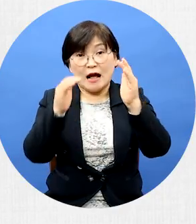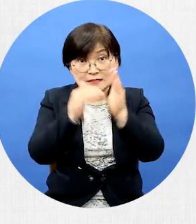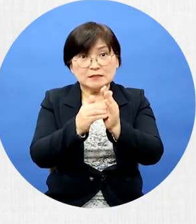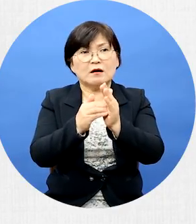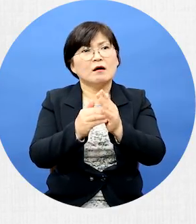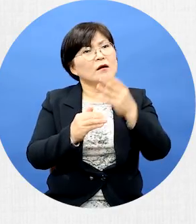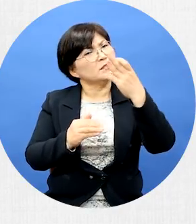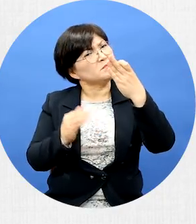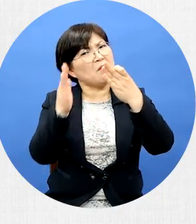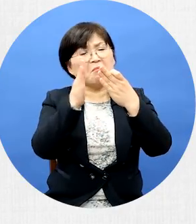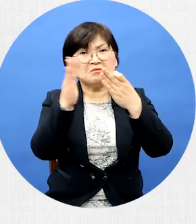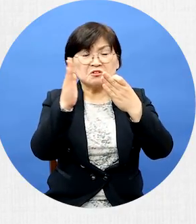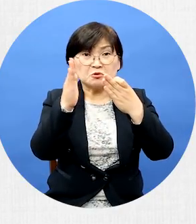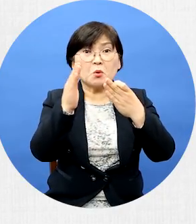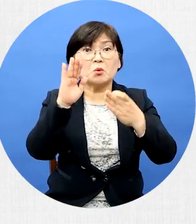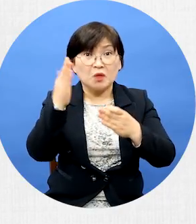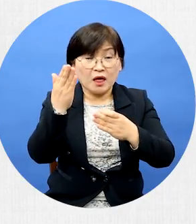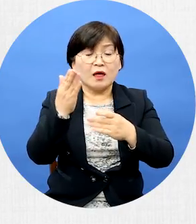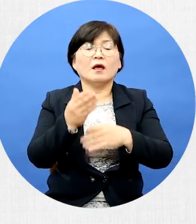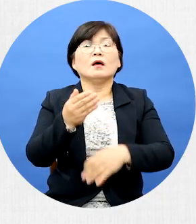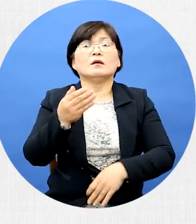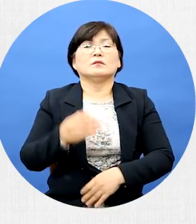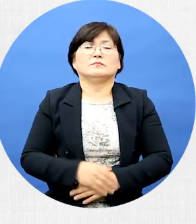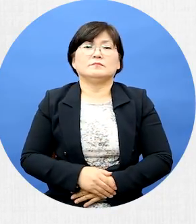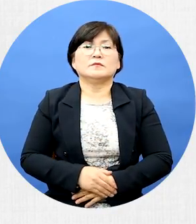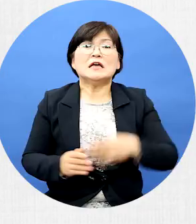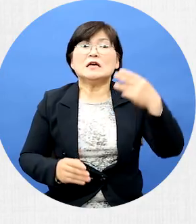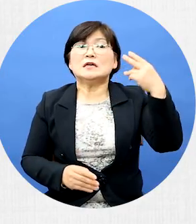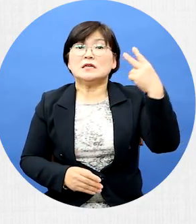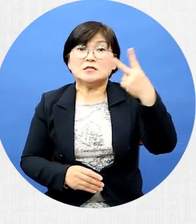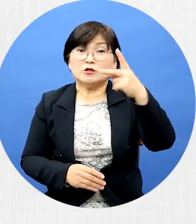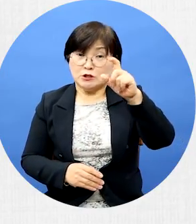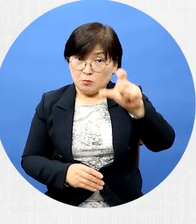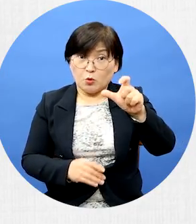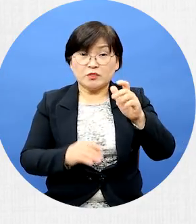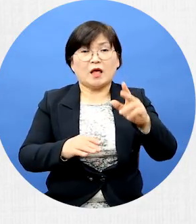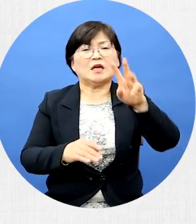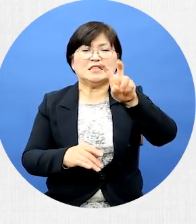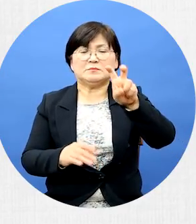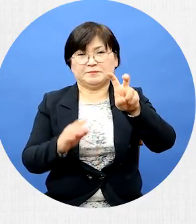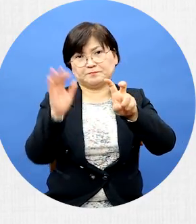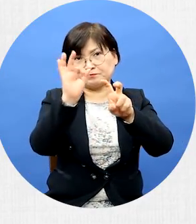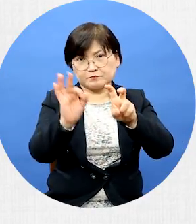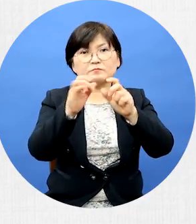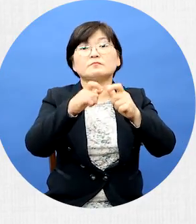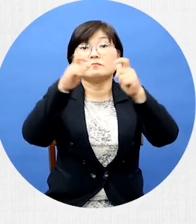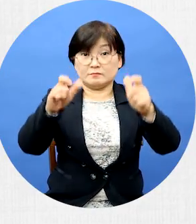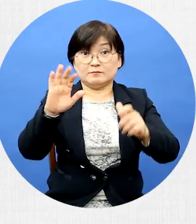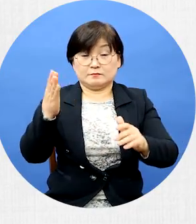2012년까지는 14%를 밑돌았던 온라인 행정심판 청구 비중이 2015년엔 22%를